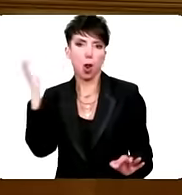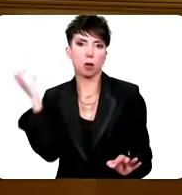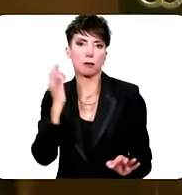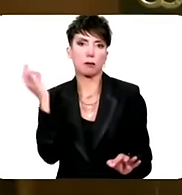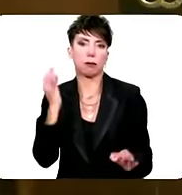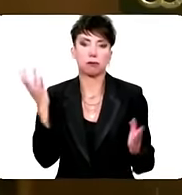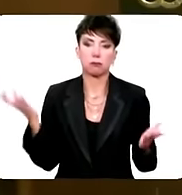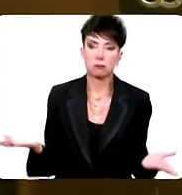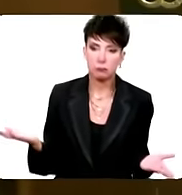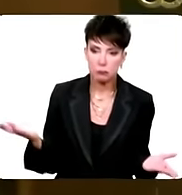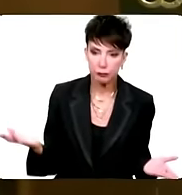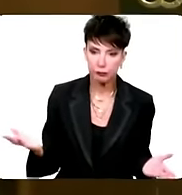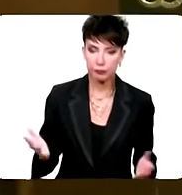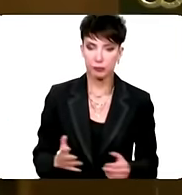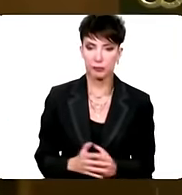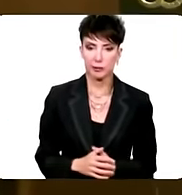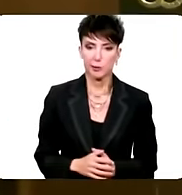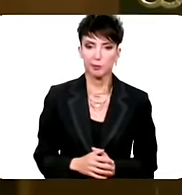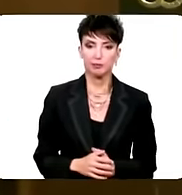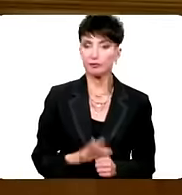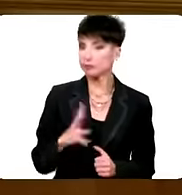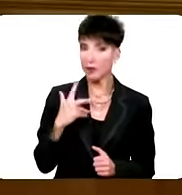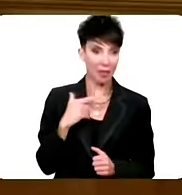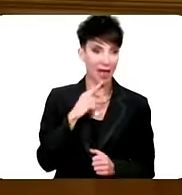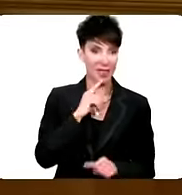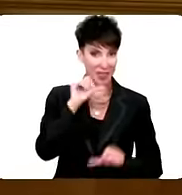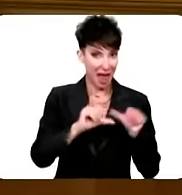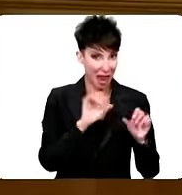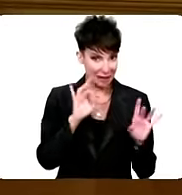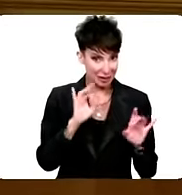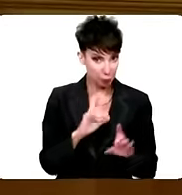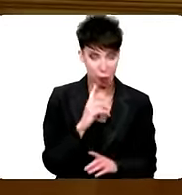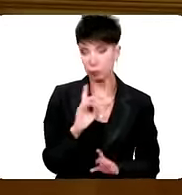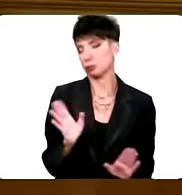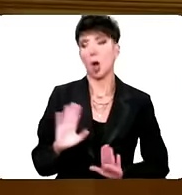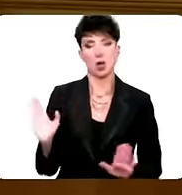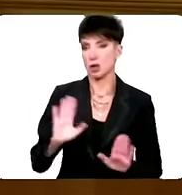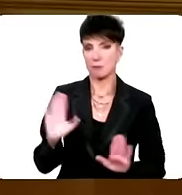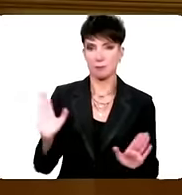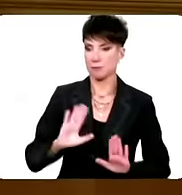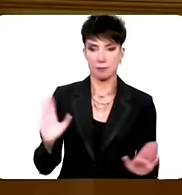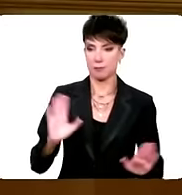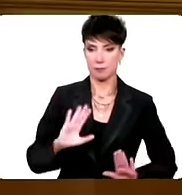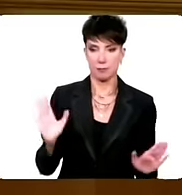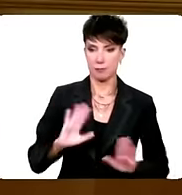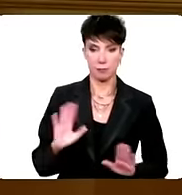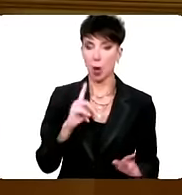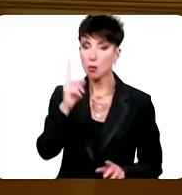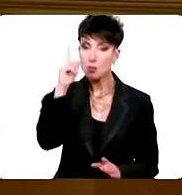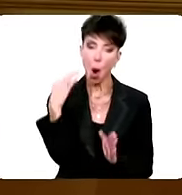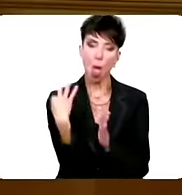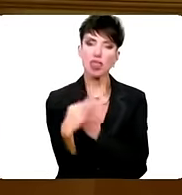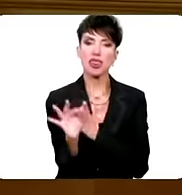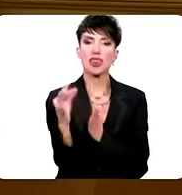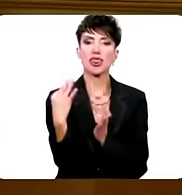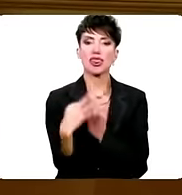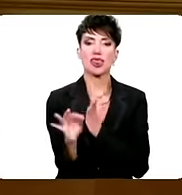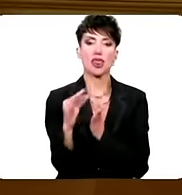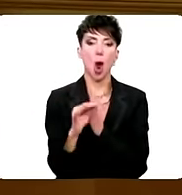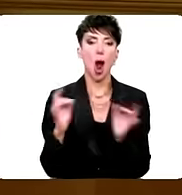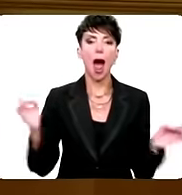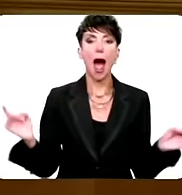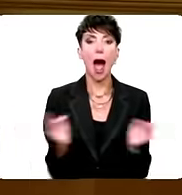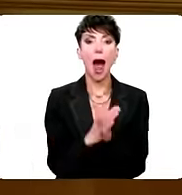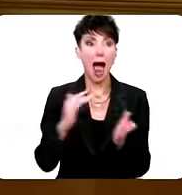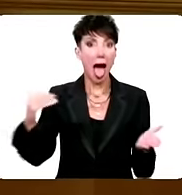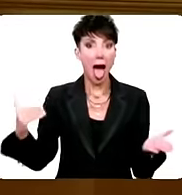για αυτό το οποίο δηλώνουν. Να κρατήσω ότι θα έχουμε κάποιες αλλαγές στο θέμα. Όχι, να κρατήσετε ότι θα έχουμε μόνο επιμέρους διορθώσεις, αν υπάρχουν κάποιες κατάφορες αδικίες,